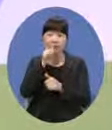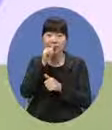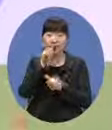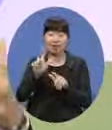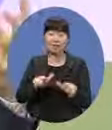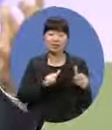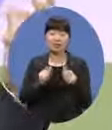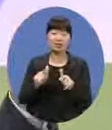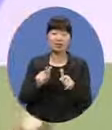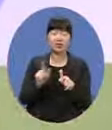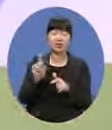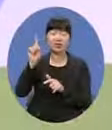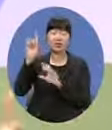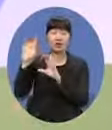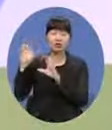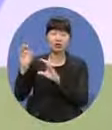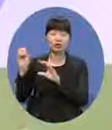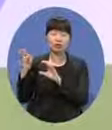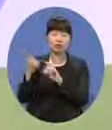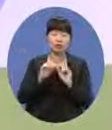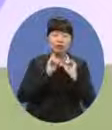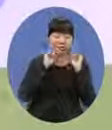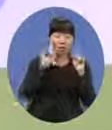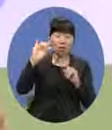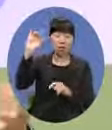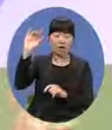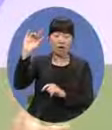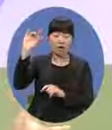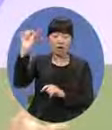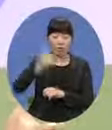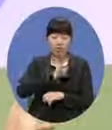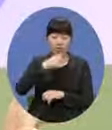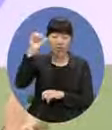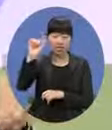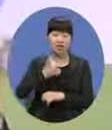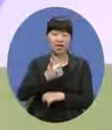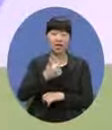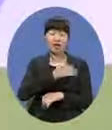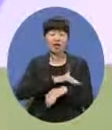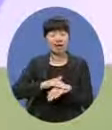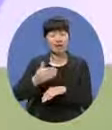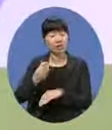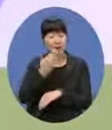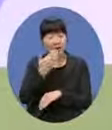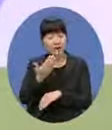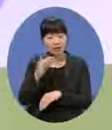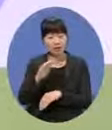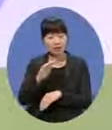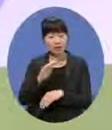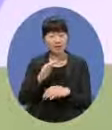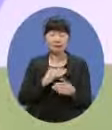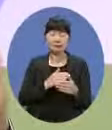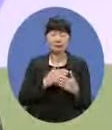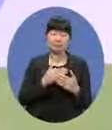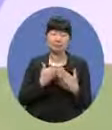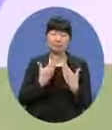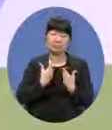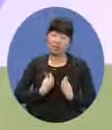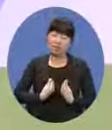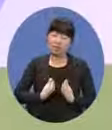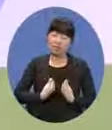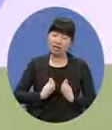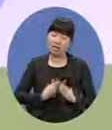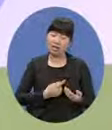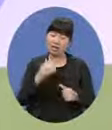불안하거나 그 지옥을 왔다 갔다 합니다 잘 될 거 같은데 아니면 또 이거 완전히 망할 거 같은데 이런 정상적으로